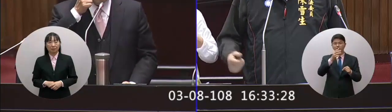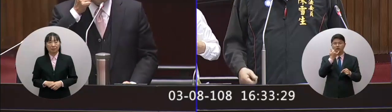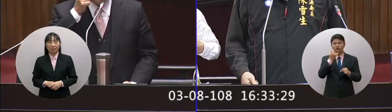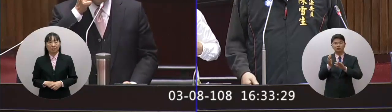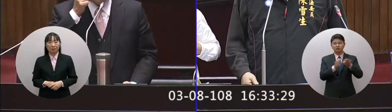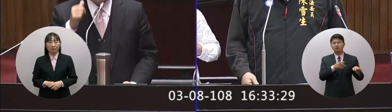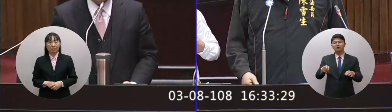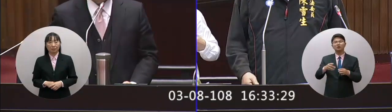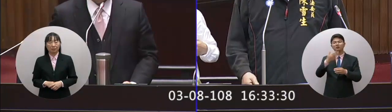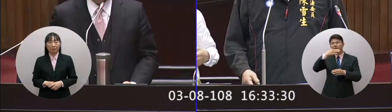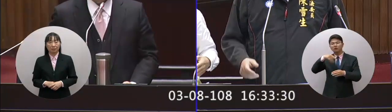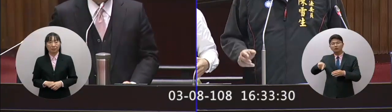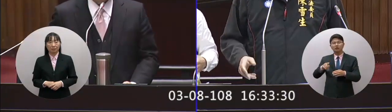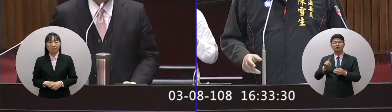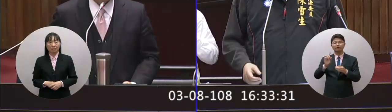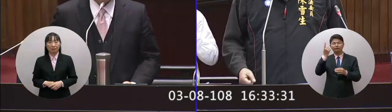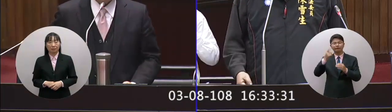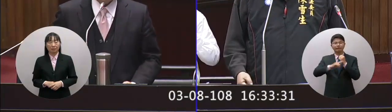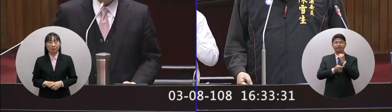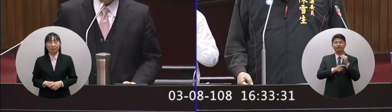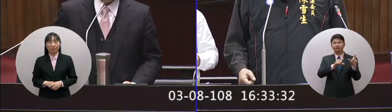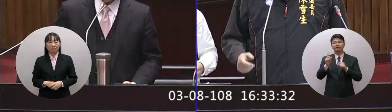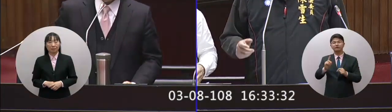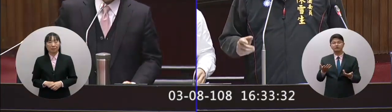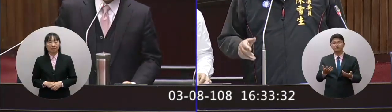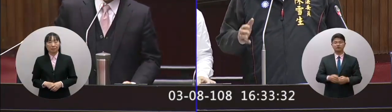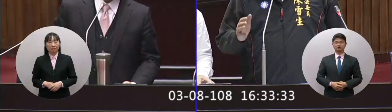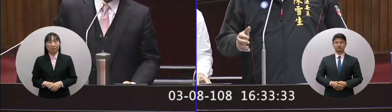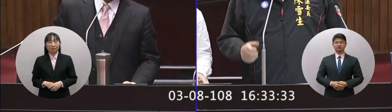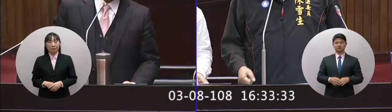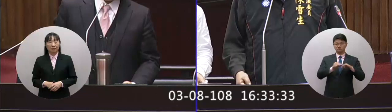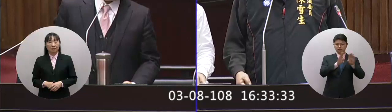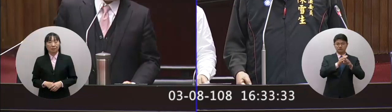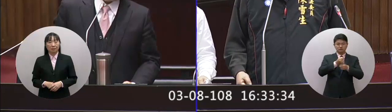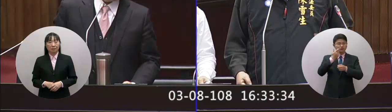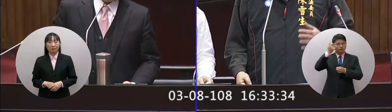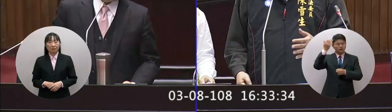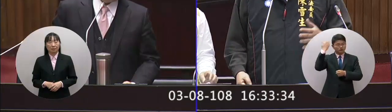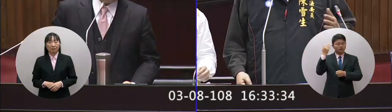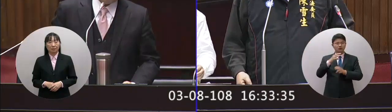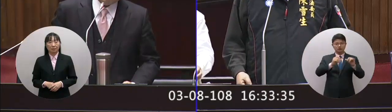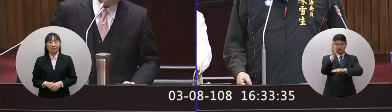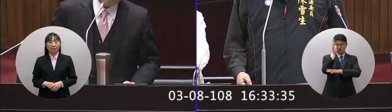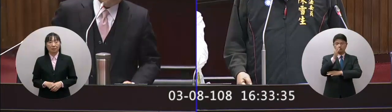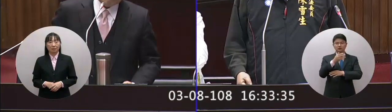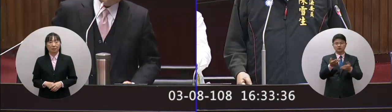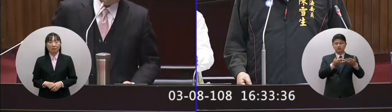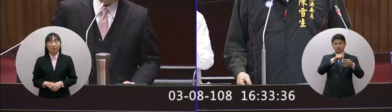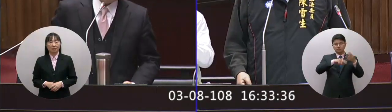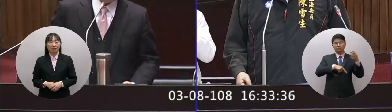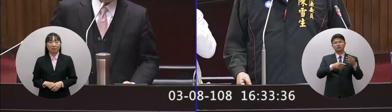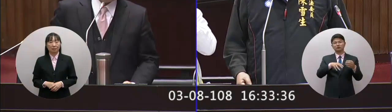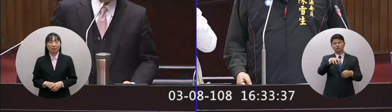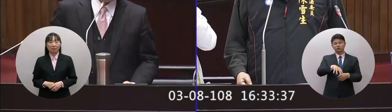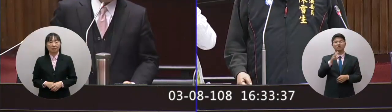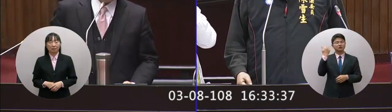等下请杨委员来说明。但是金门马祖啊，金门很早就有地震事务所，马祖是比较后期。